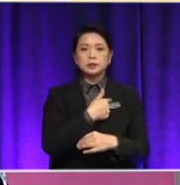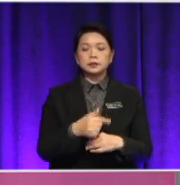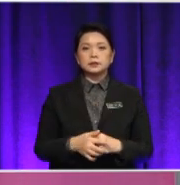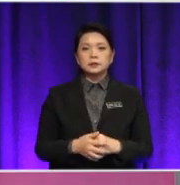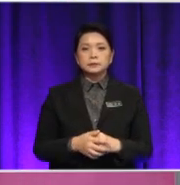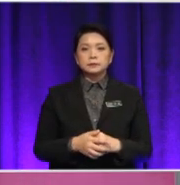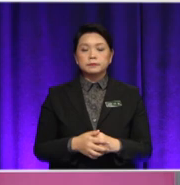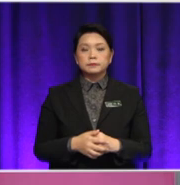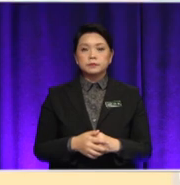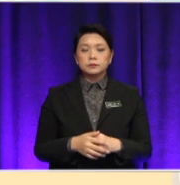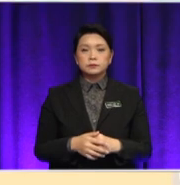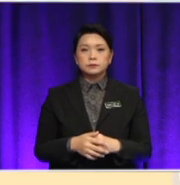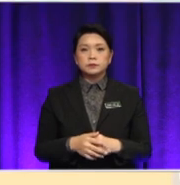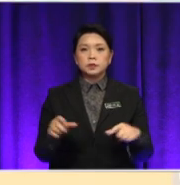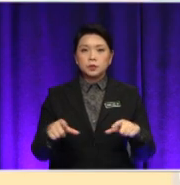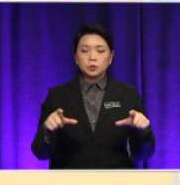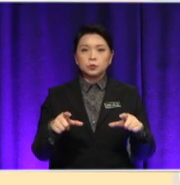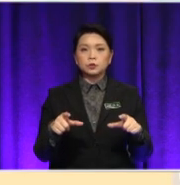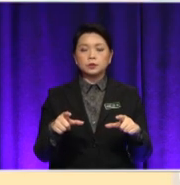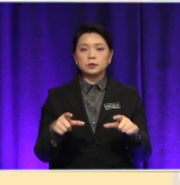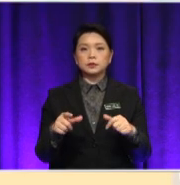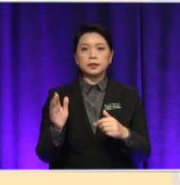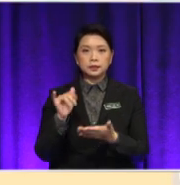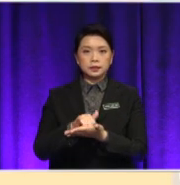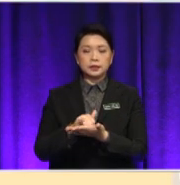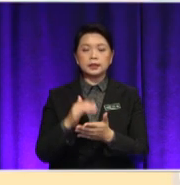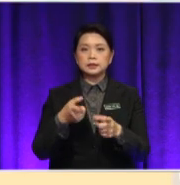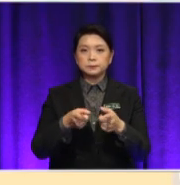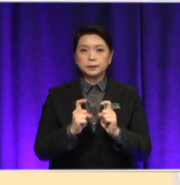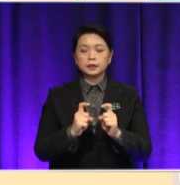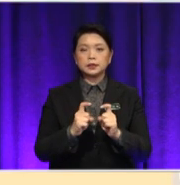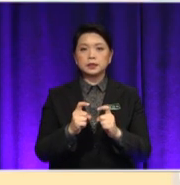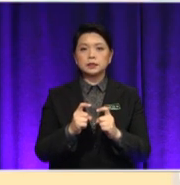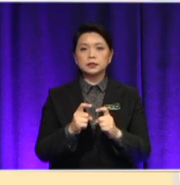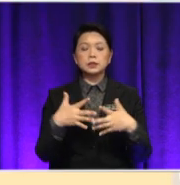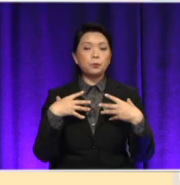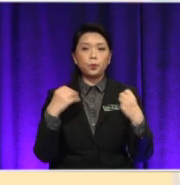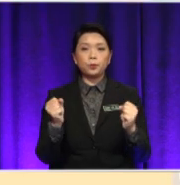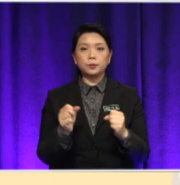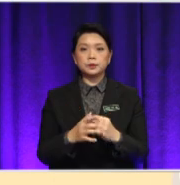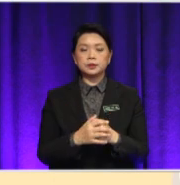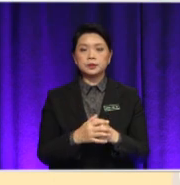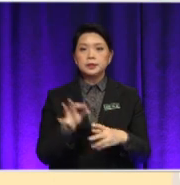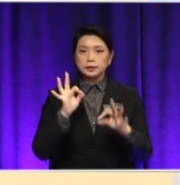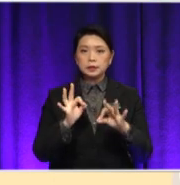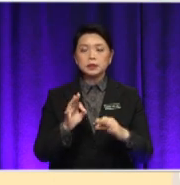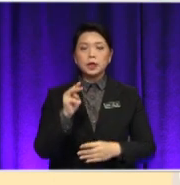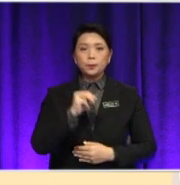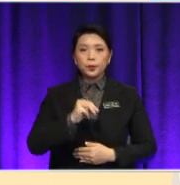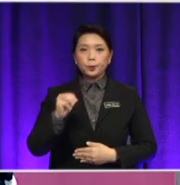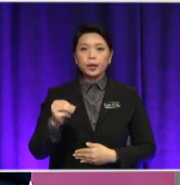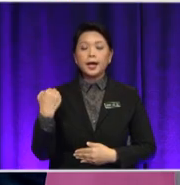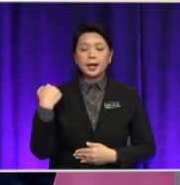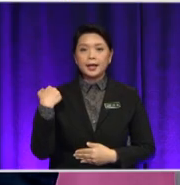dia mempercepatkan pemulihan di situ. Baik. Okey, seterusnya, jika murid disyaki